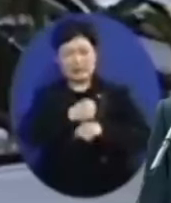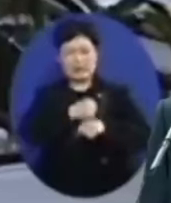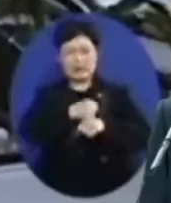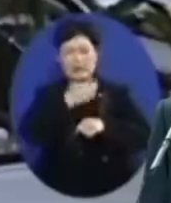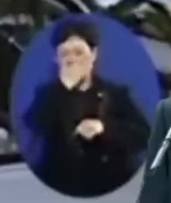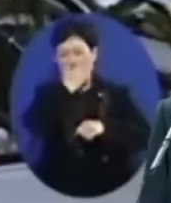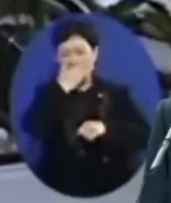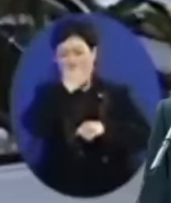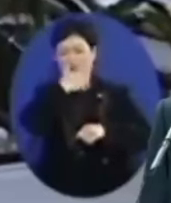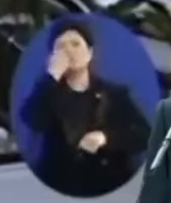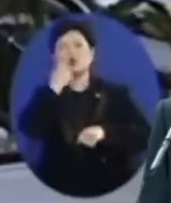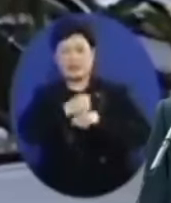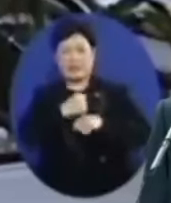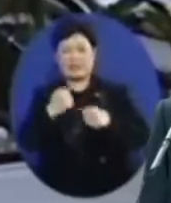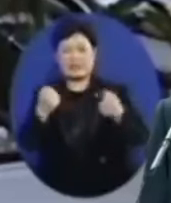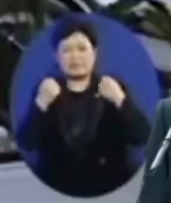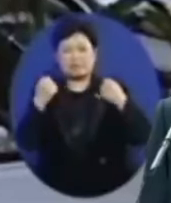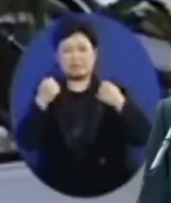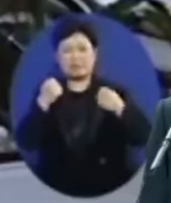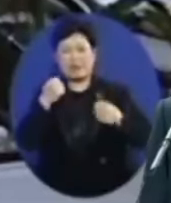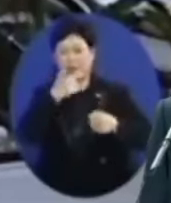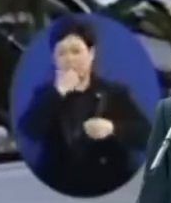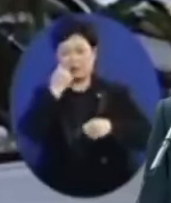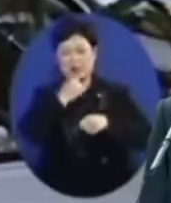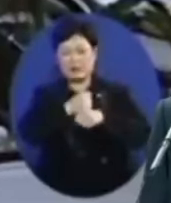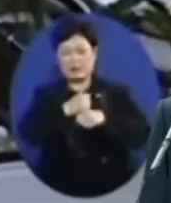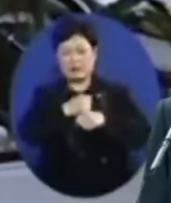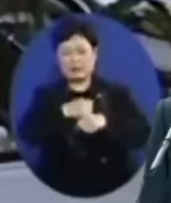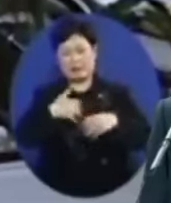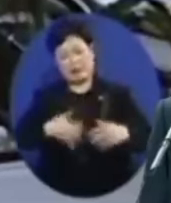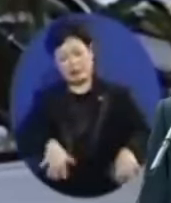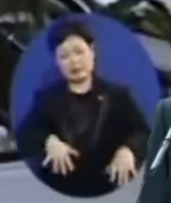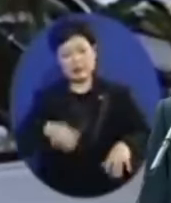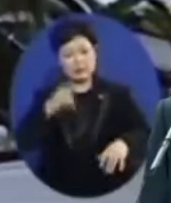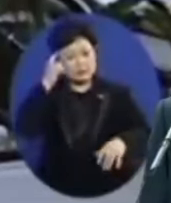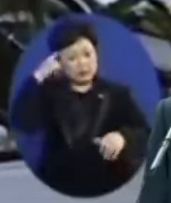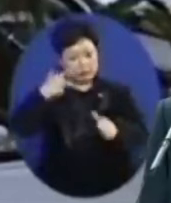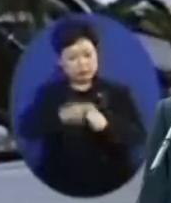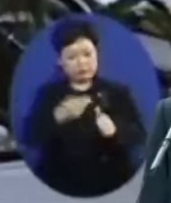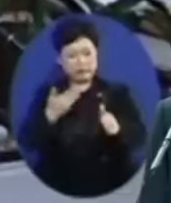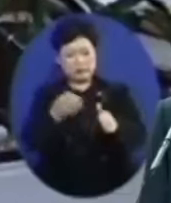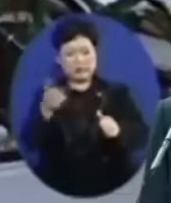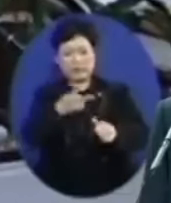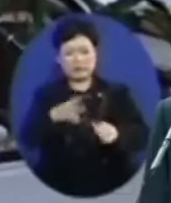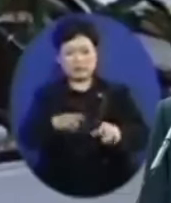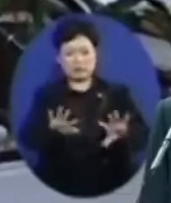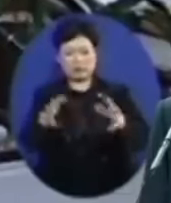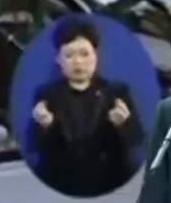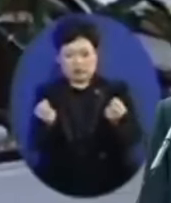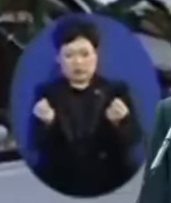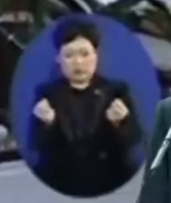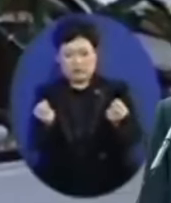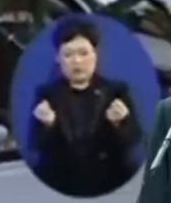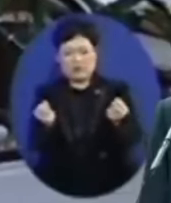영양실조다. 힘이 없다. 그렇게 약하다고 인식을 시켜놓고 또다시 주먹을 쥐라 보니까